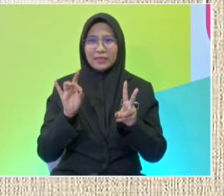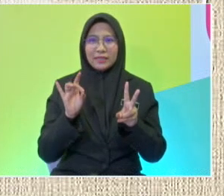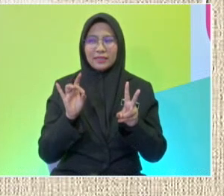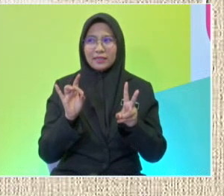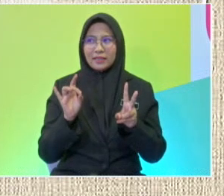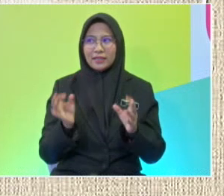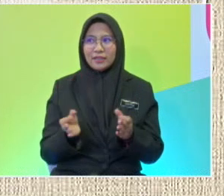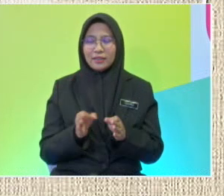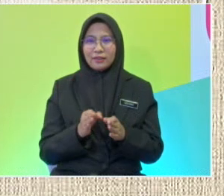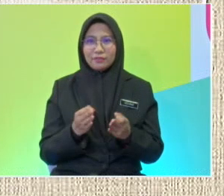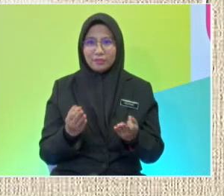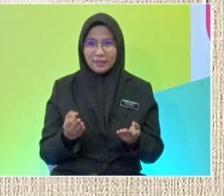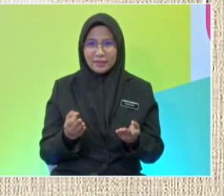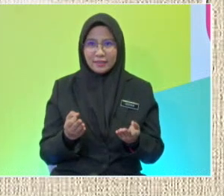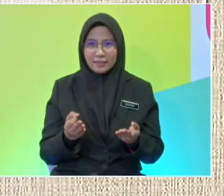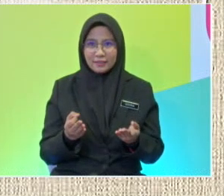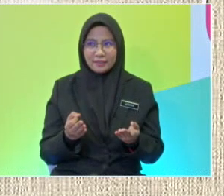yang kelima